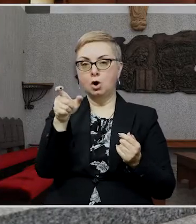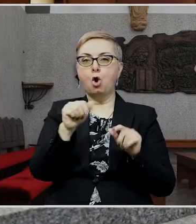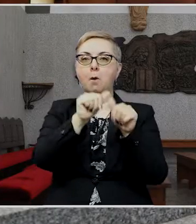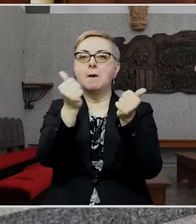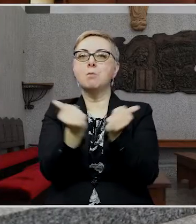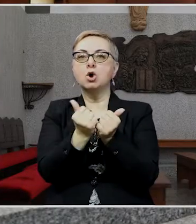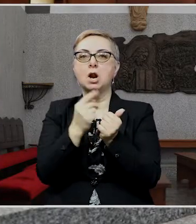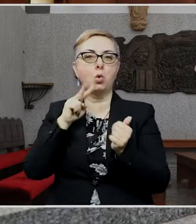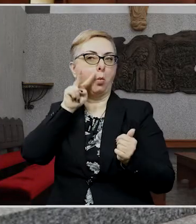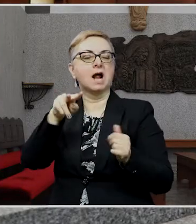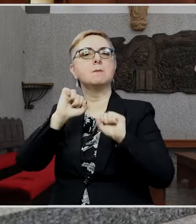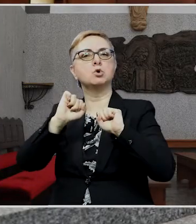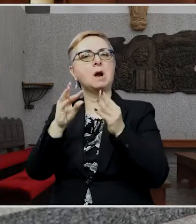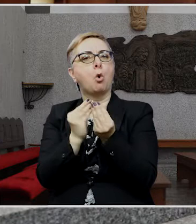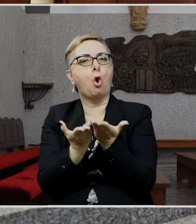modello